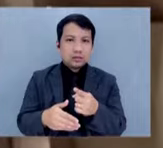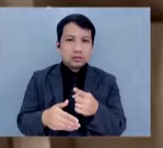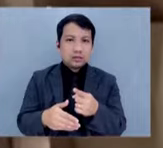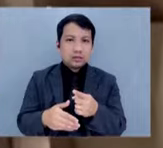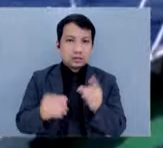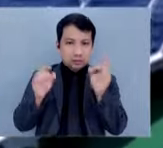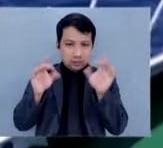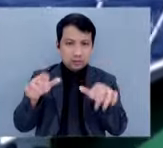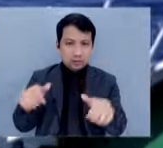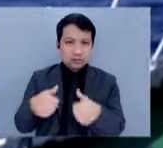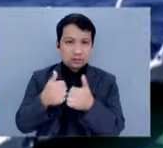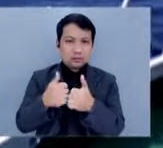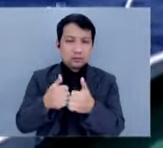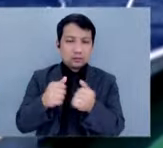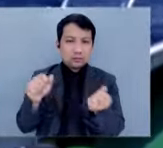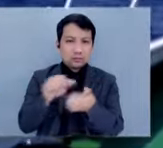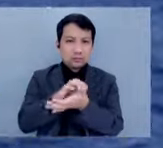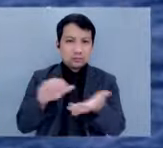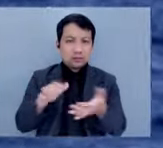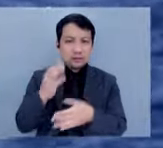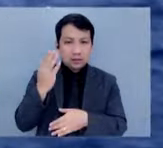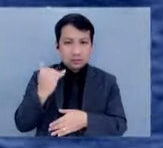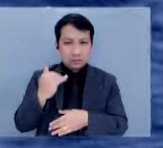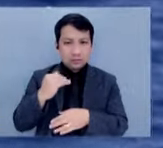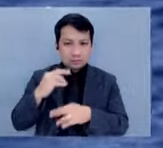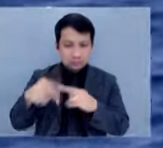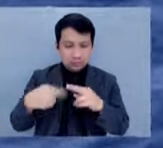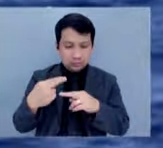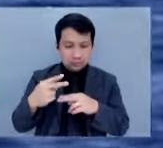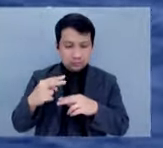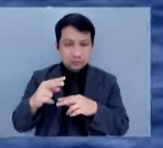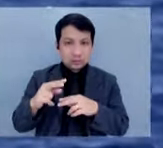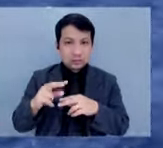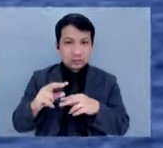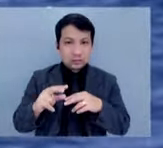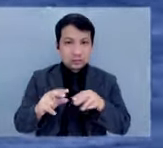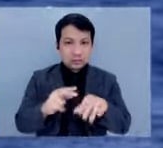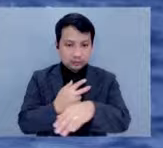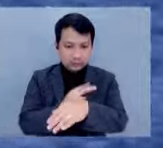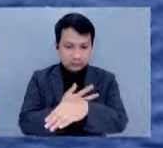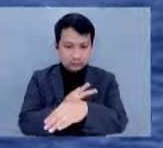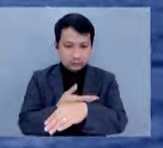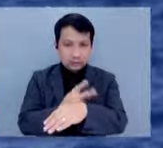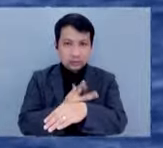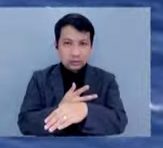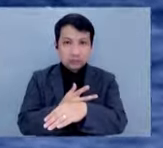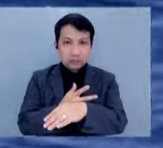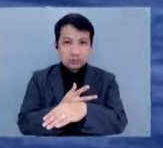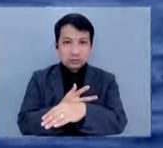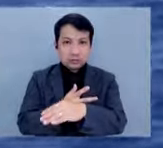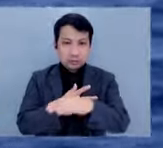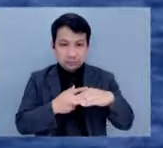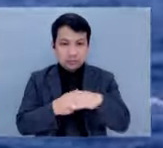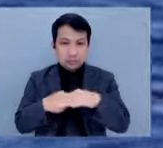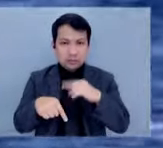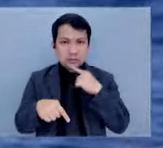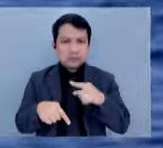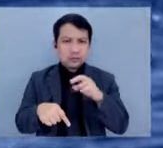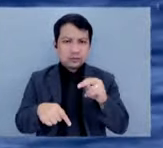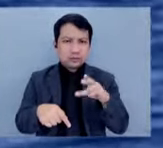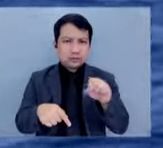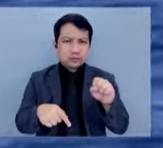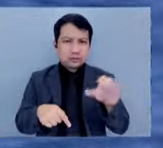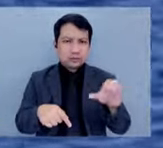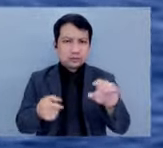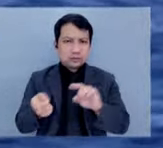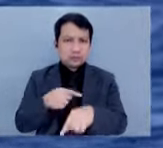at makasira, lalo kapag pumulupot sa propeller ng mga dumaraang barko. Sagot naman ng National Security Council. Itong statement coming from